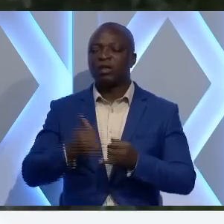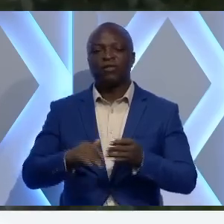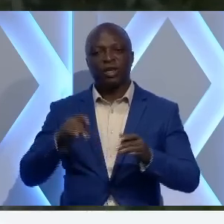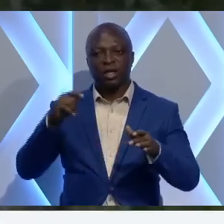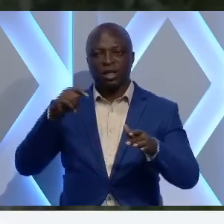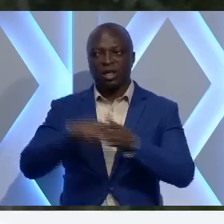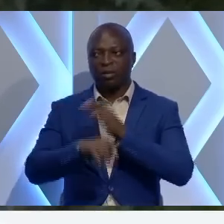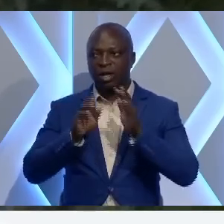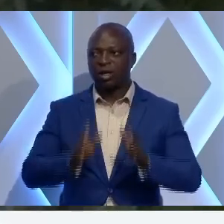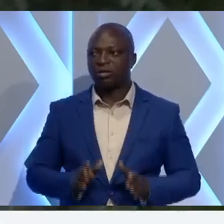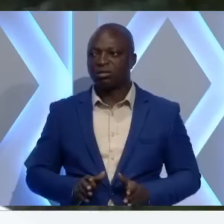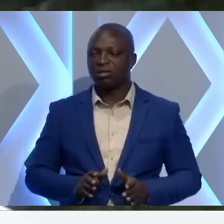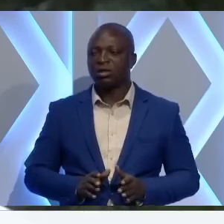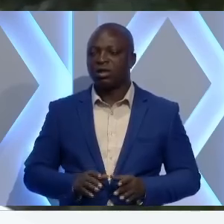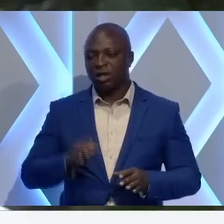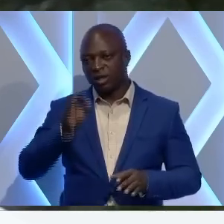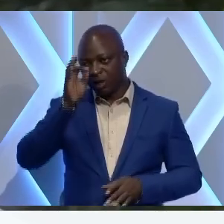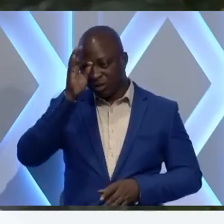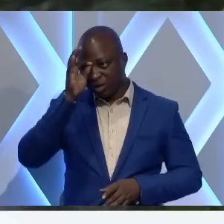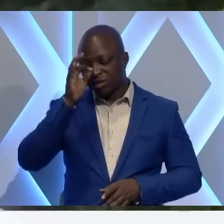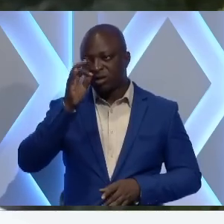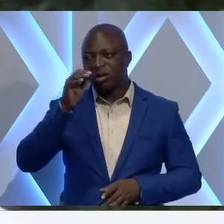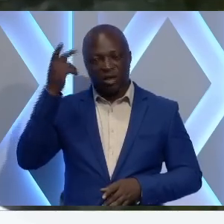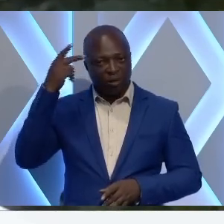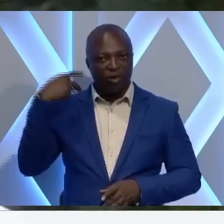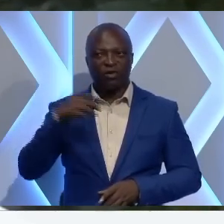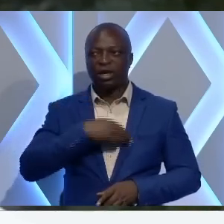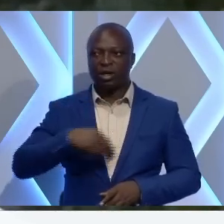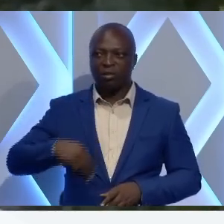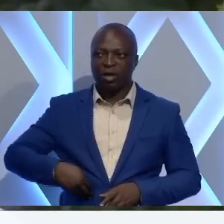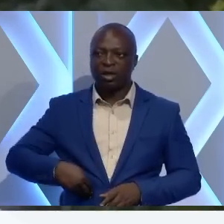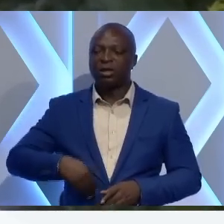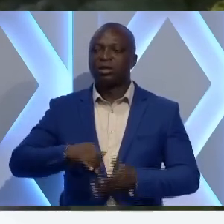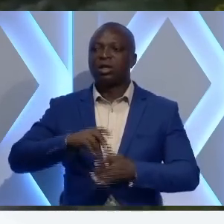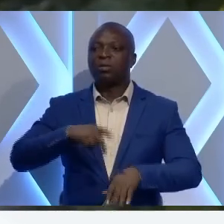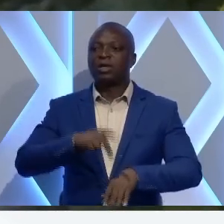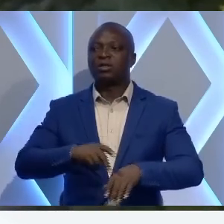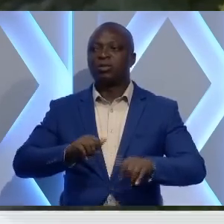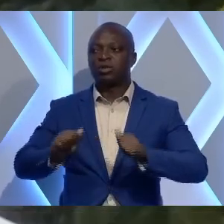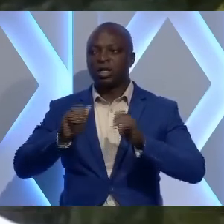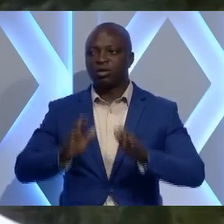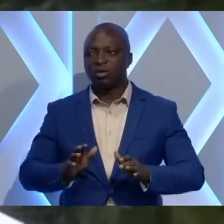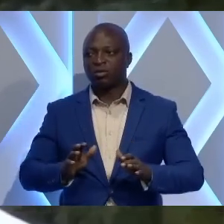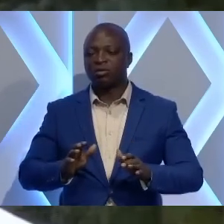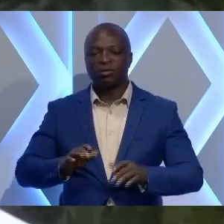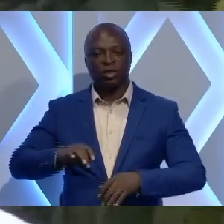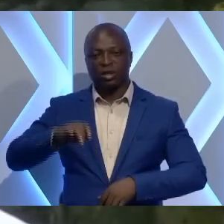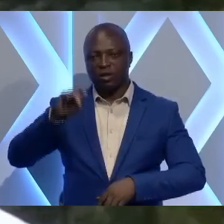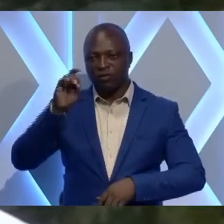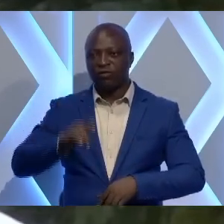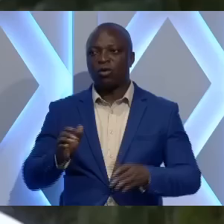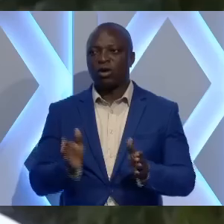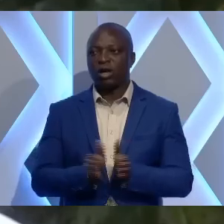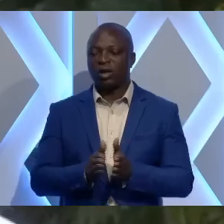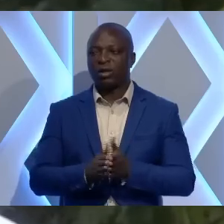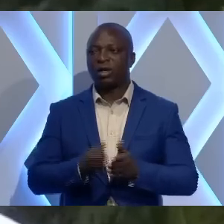criminelles et terroristes. Les préfets et les maires, c'est les principaux acteurs qu'il faut réunir